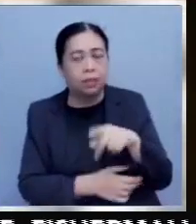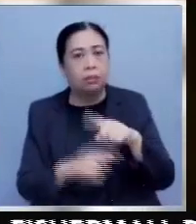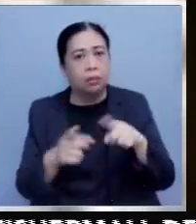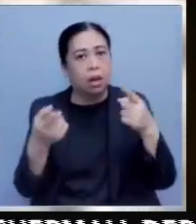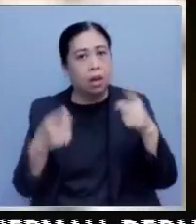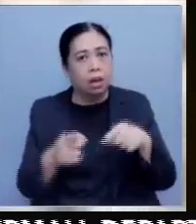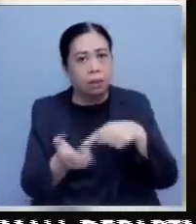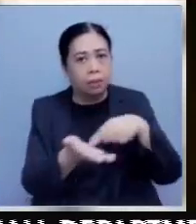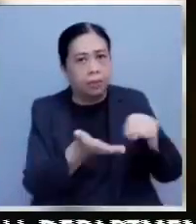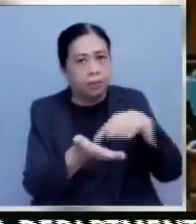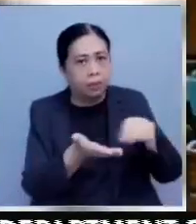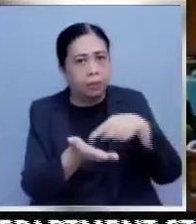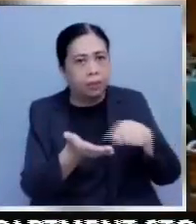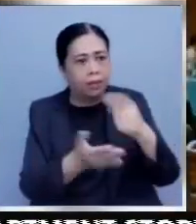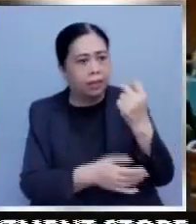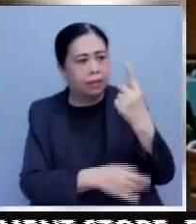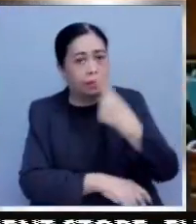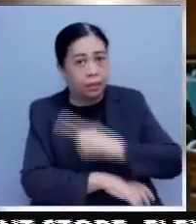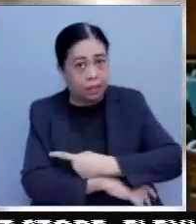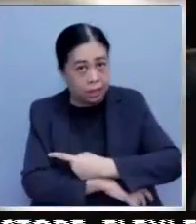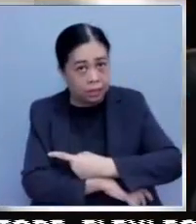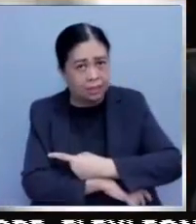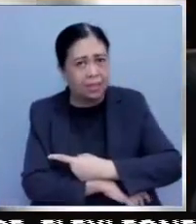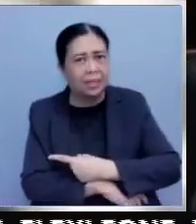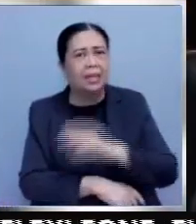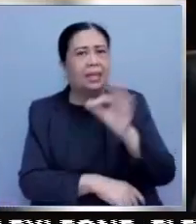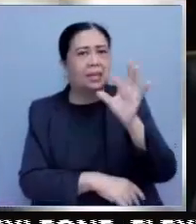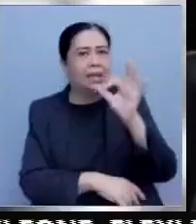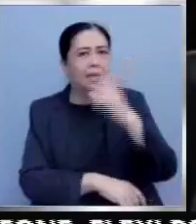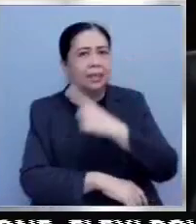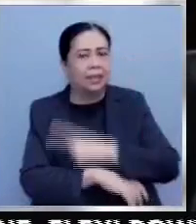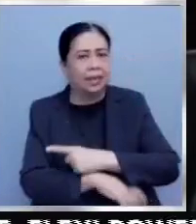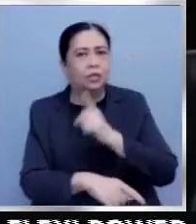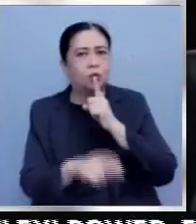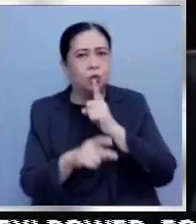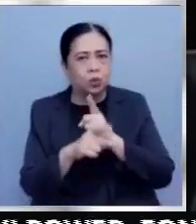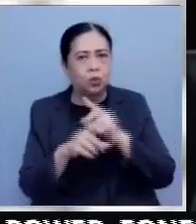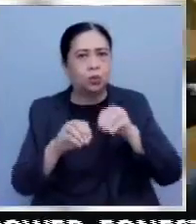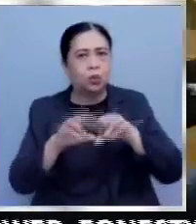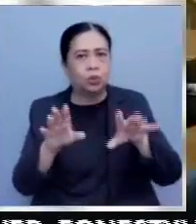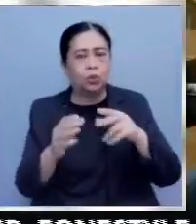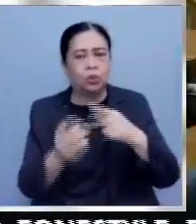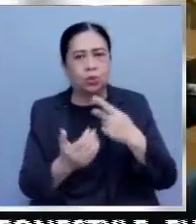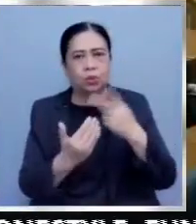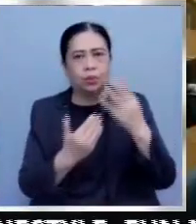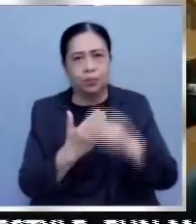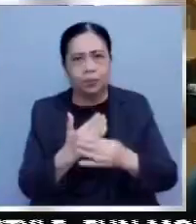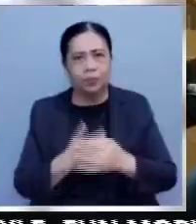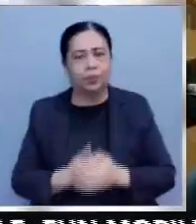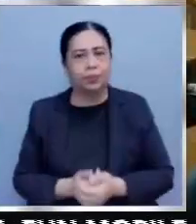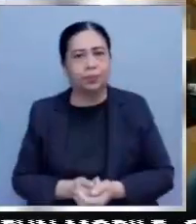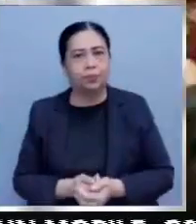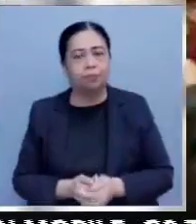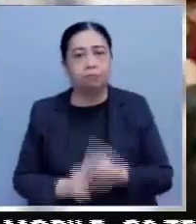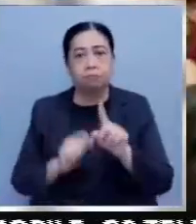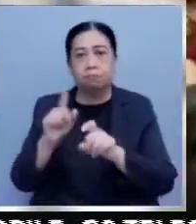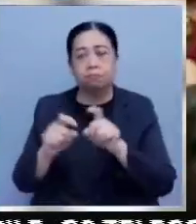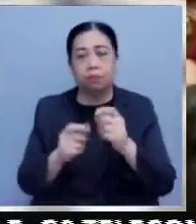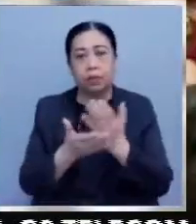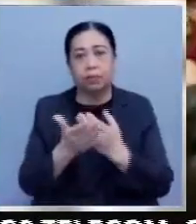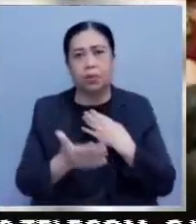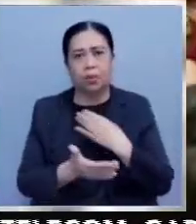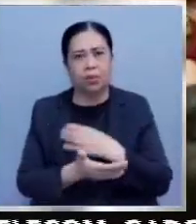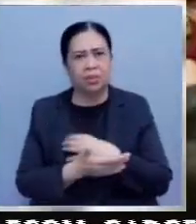sa loob ng 11 days, 19 days ang mismong implementasyon ng mga proyekto. Tinanong ng ilang kongresista kung saan